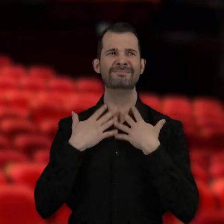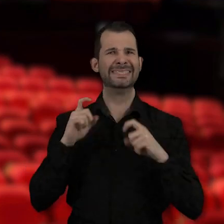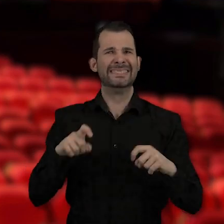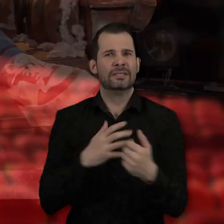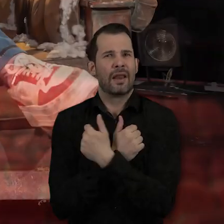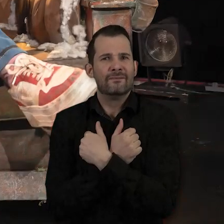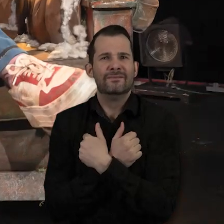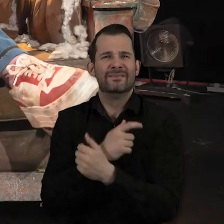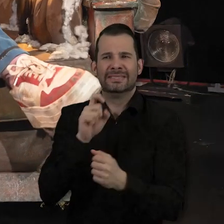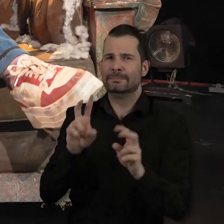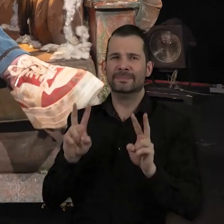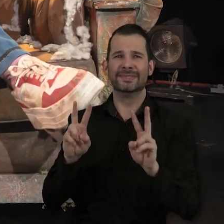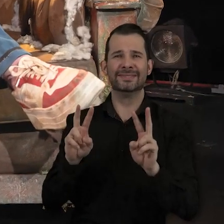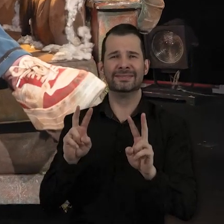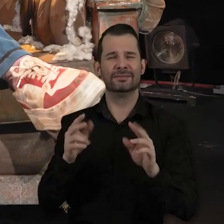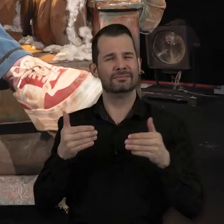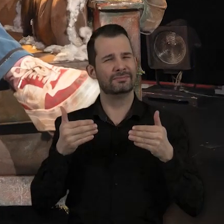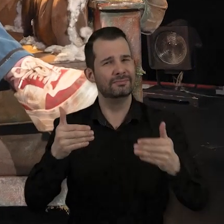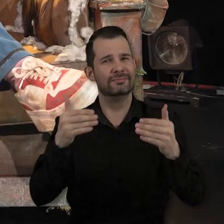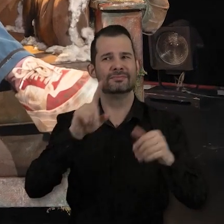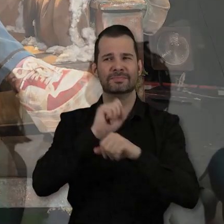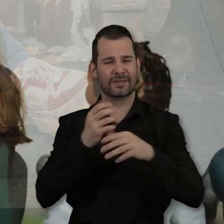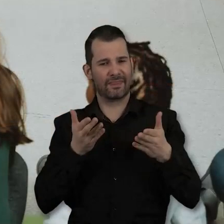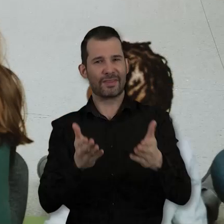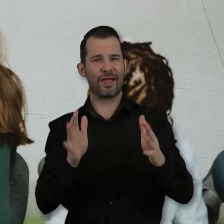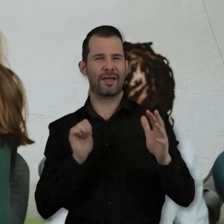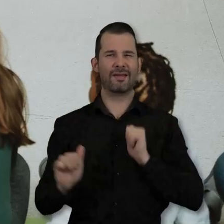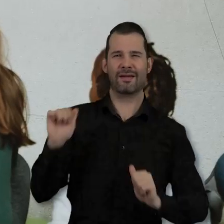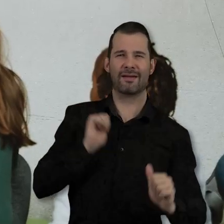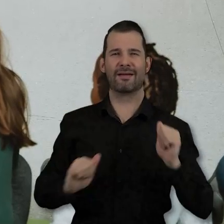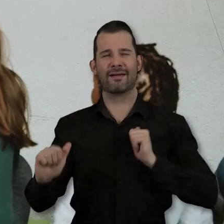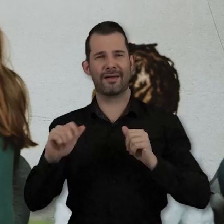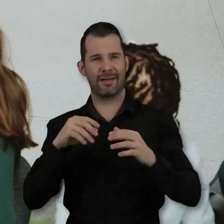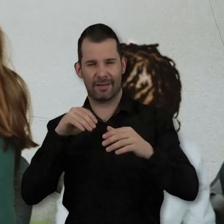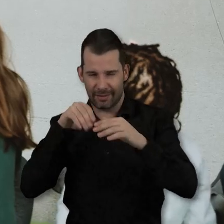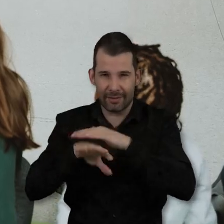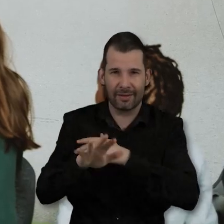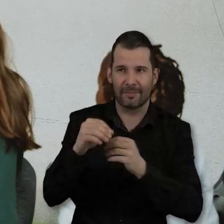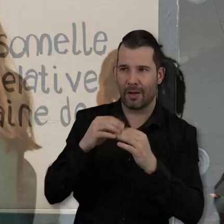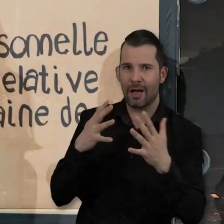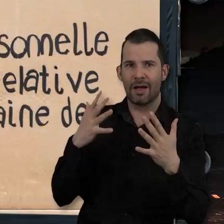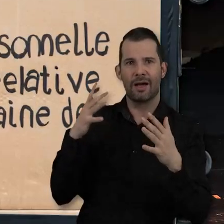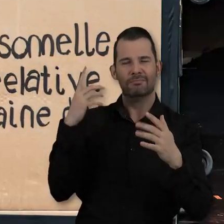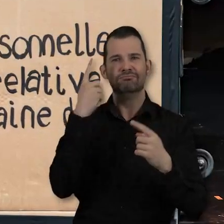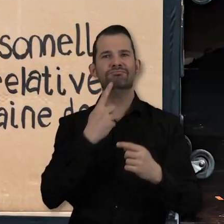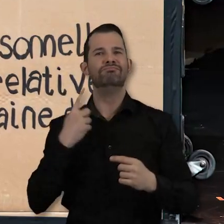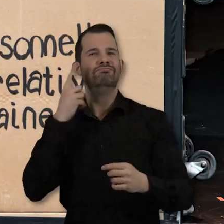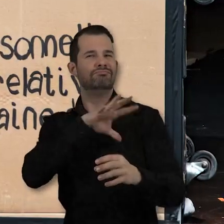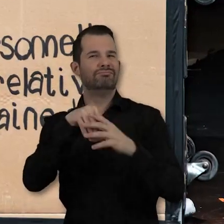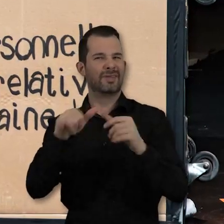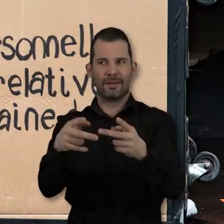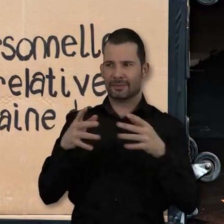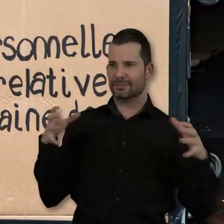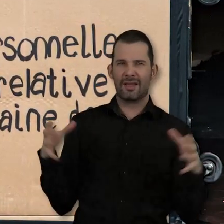peace, let us dare to practice theater. Let us inject mystery in these places where we gather in the truth of